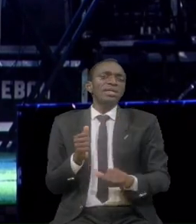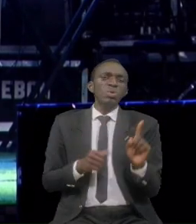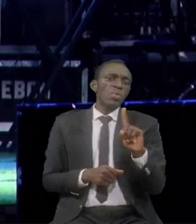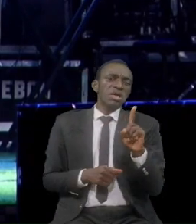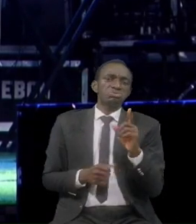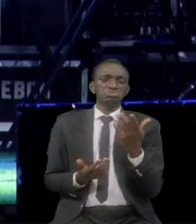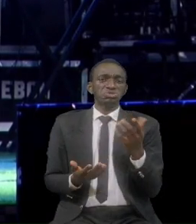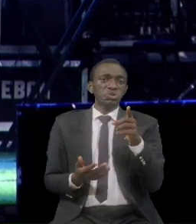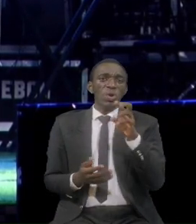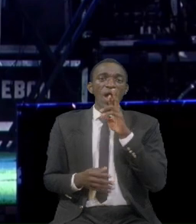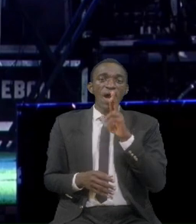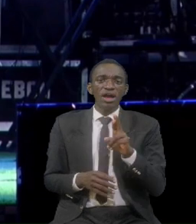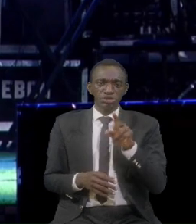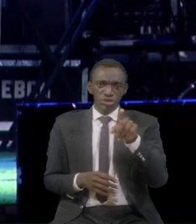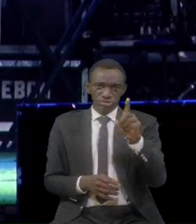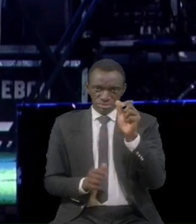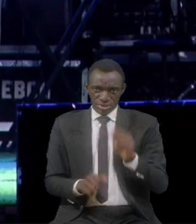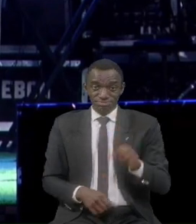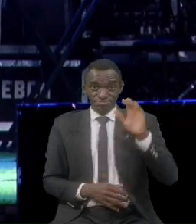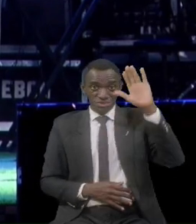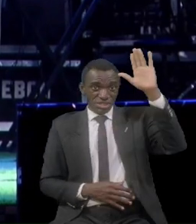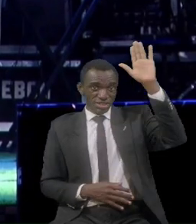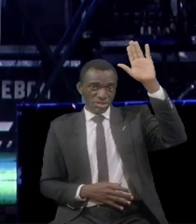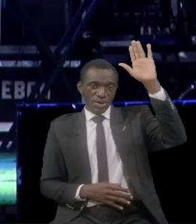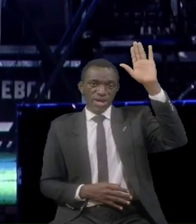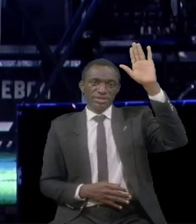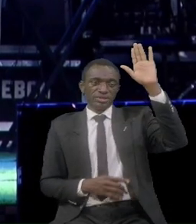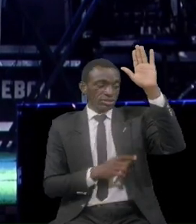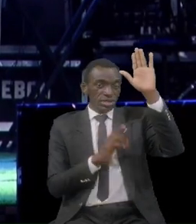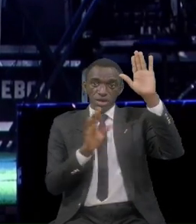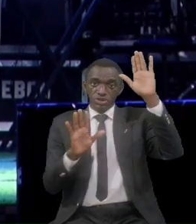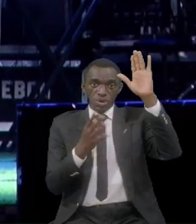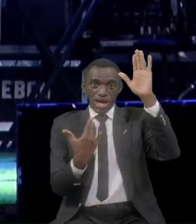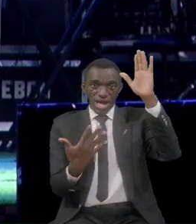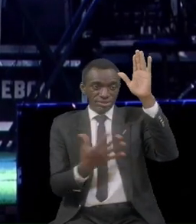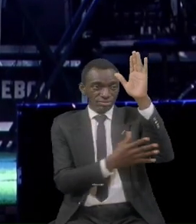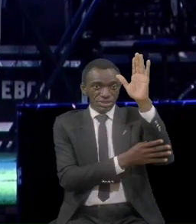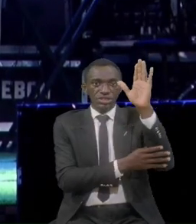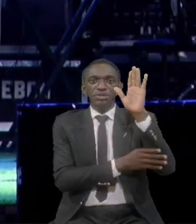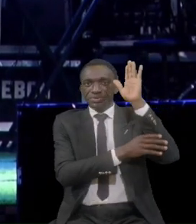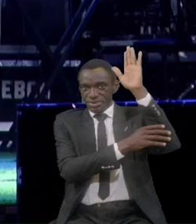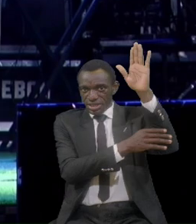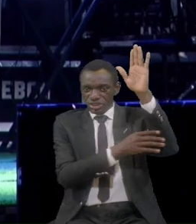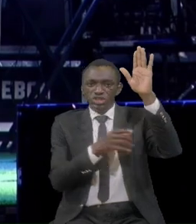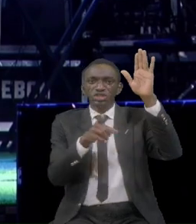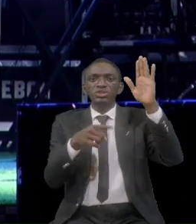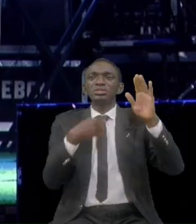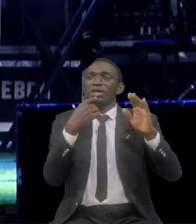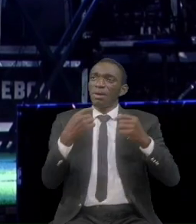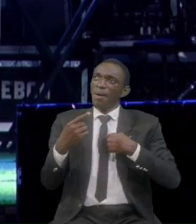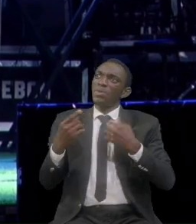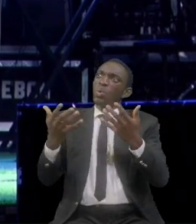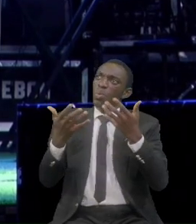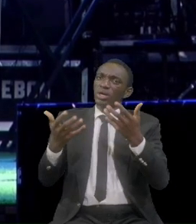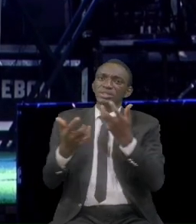karon, you raise up your hand. Imong itaas ang imong kamot. I want salvation. Ingna gusto kog kaluwasan. I want